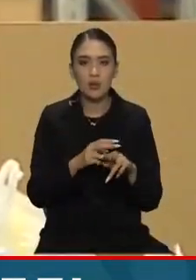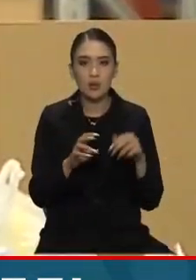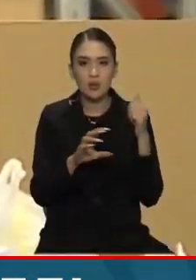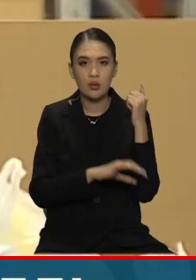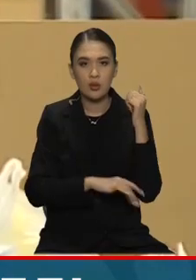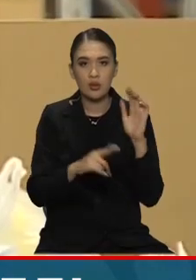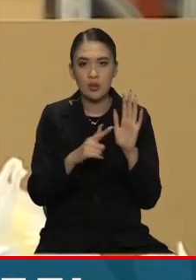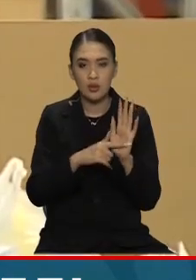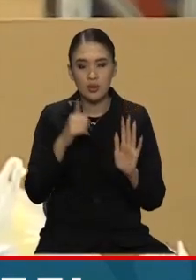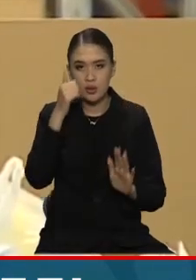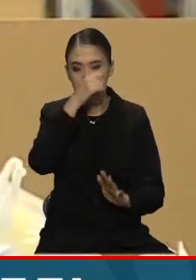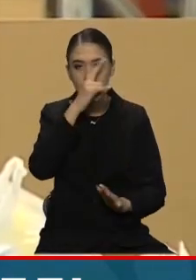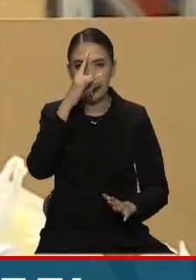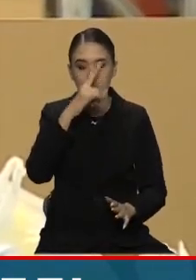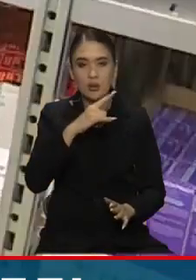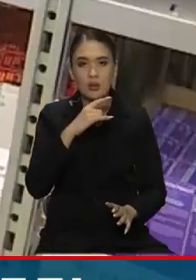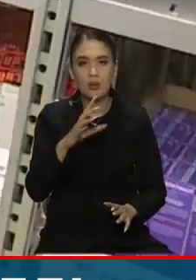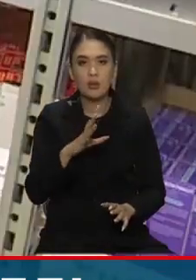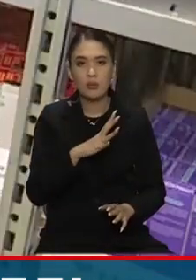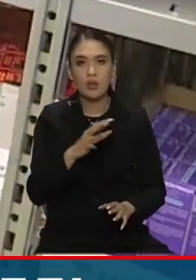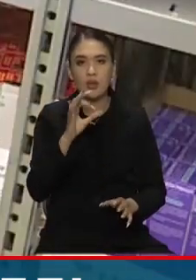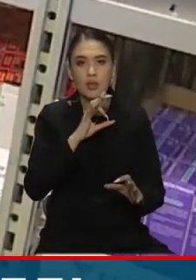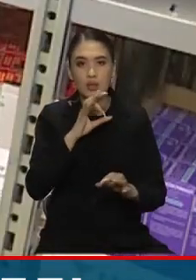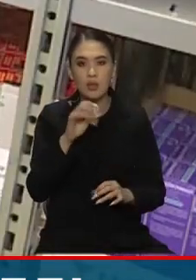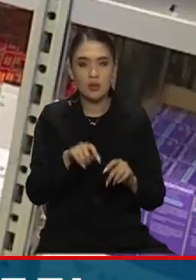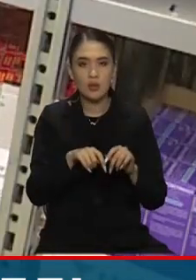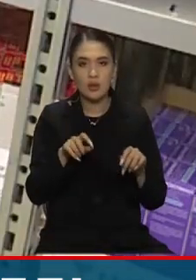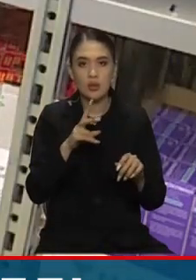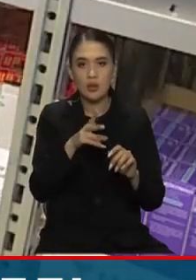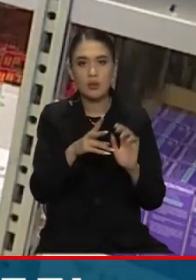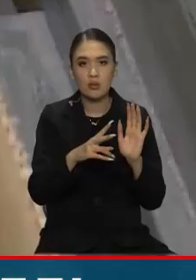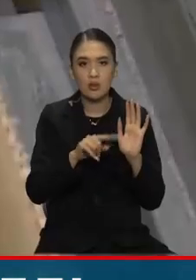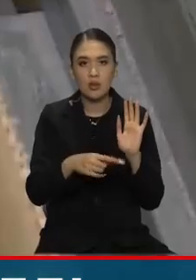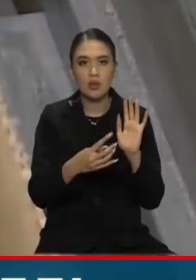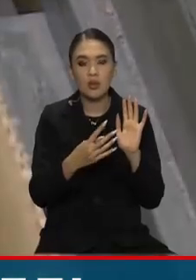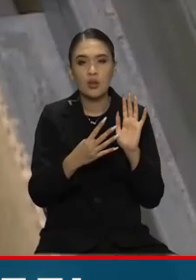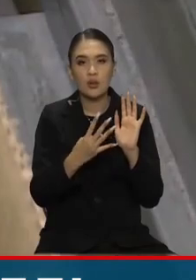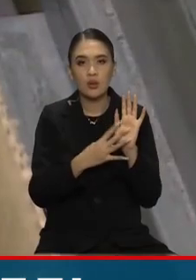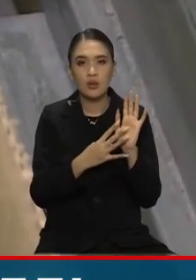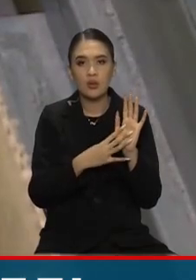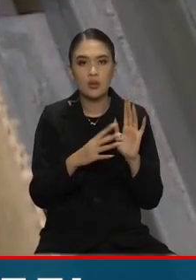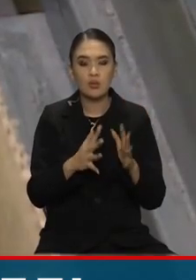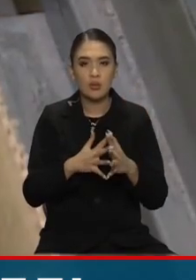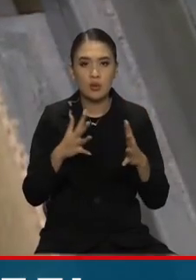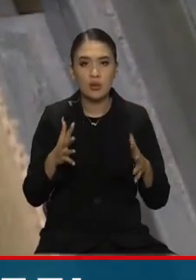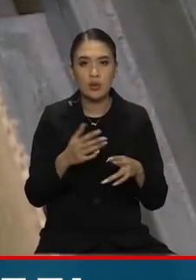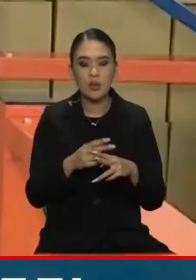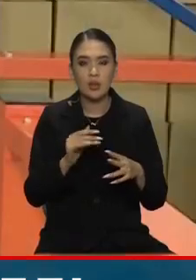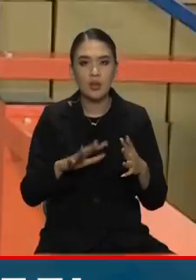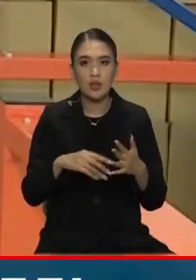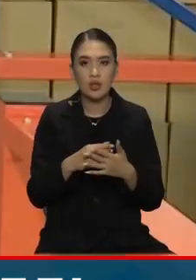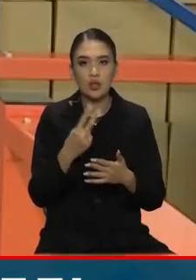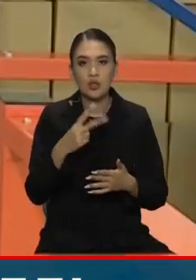7 жылда Қазақстанда фармацевтика нарығының көлемі 2,9 есе артқан. Бұдан бөлек инвесторлардың қаражатына